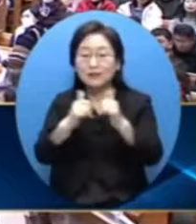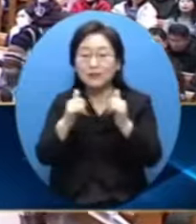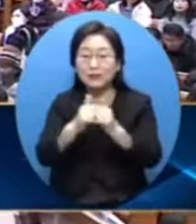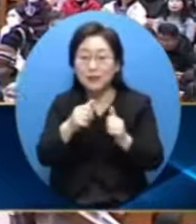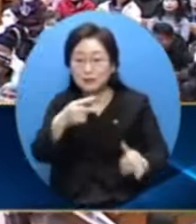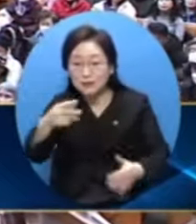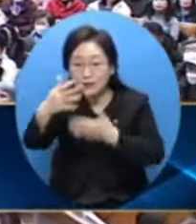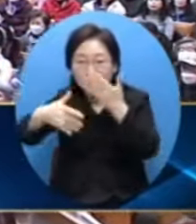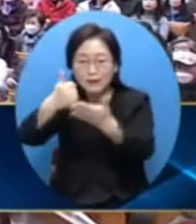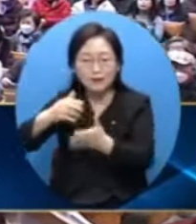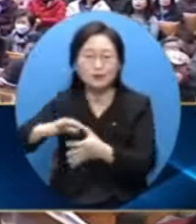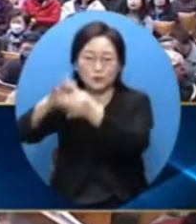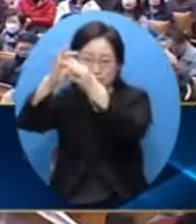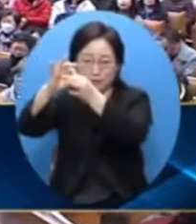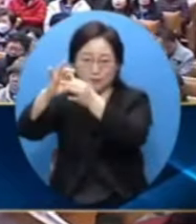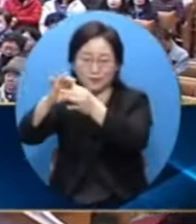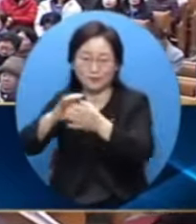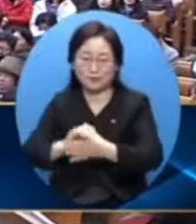전쟁은 하나님께 속한 것이니,